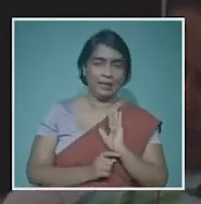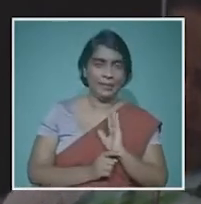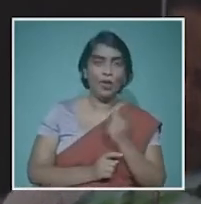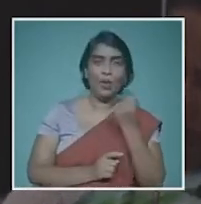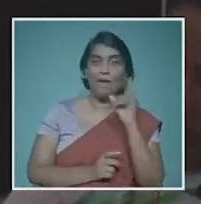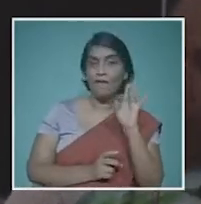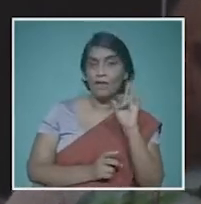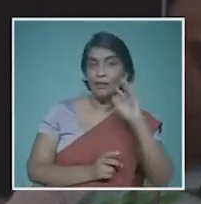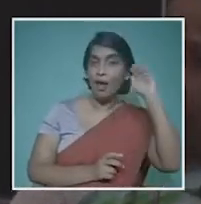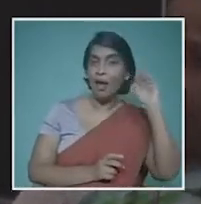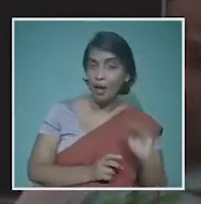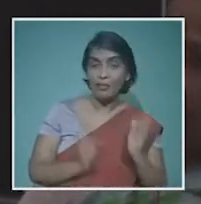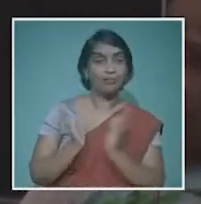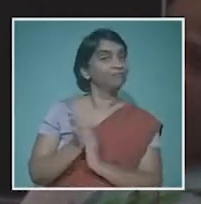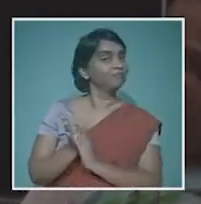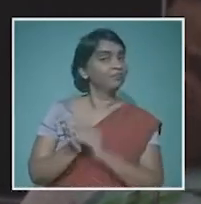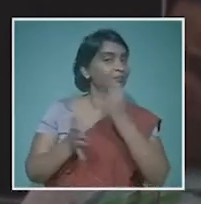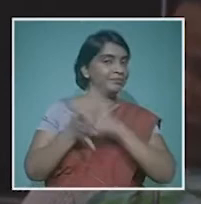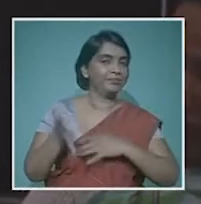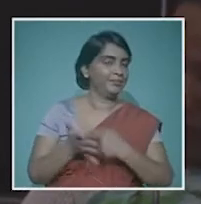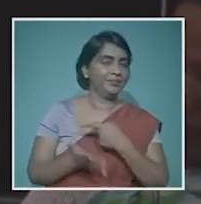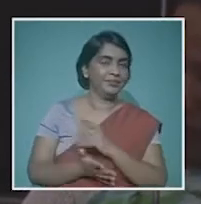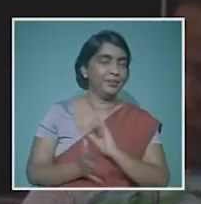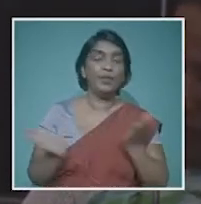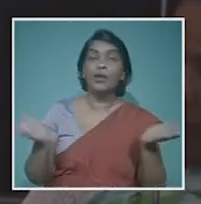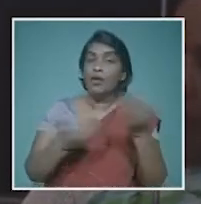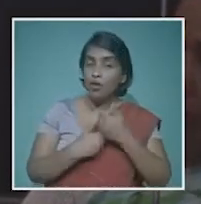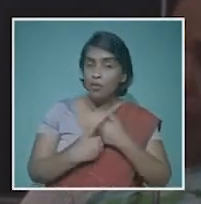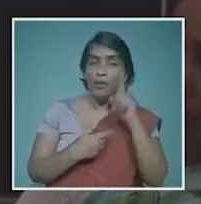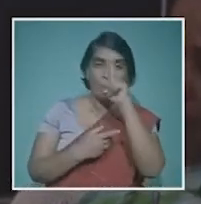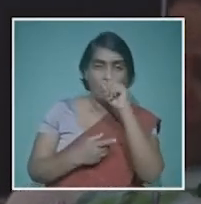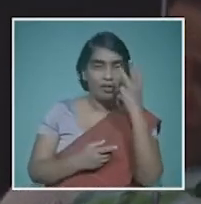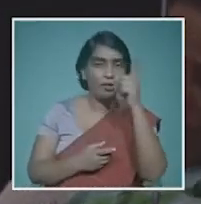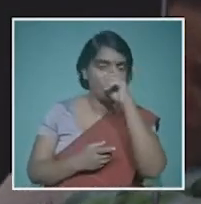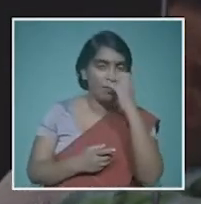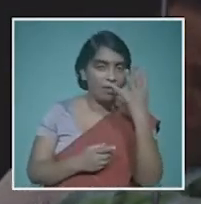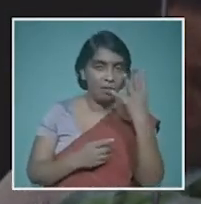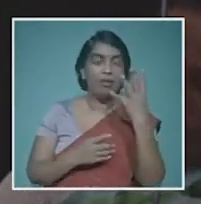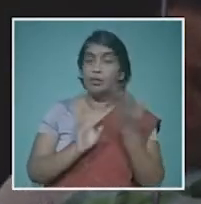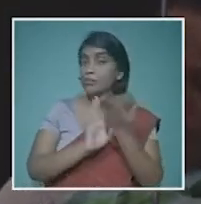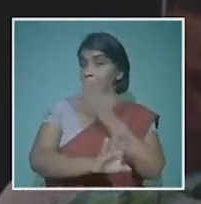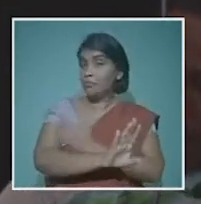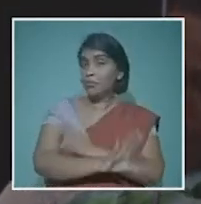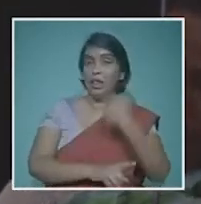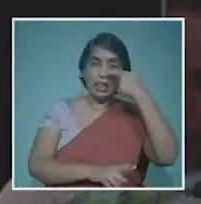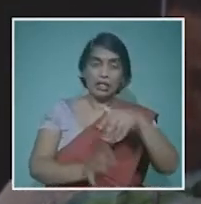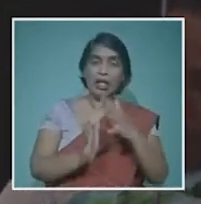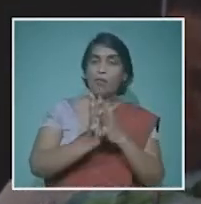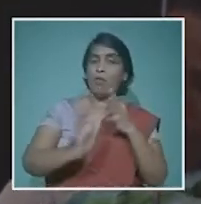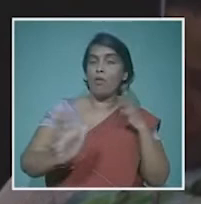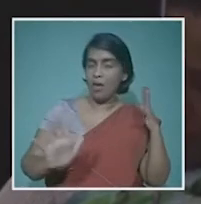රුපියල් 25ක් අඩු කරන ගුවහම අප්පුඩි ගන්න අයක් නෙමෙයි. අපි ඔක්කොම මාස 3කට 4කට උඩදී හිටියේ තෙල් පෝලිම් වල.